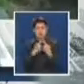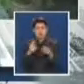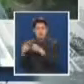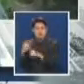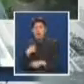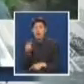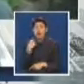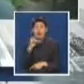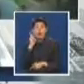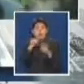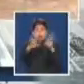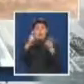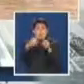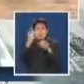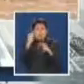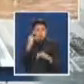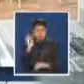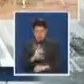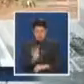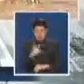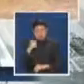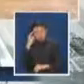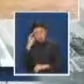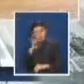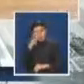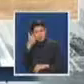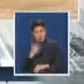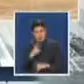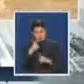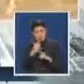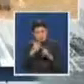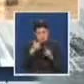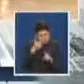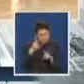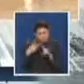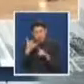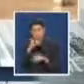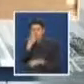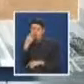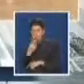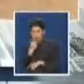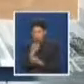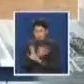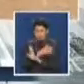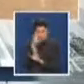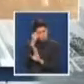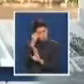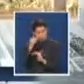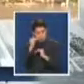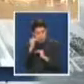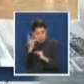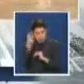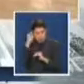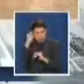1เดือนนะอันนี้เราต้องเริ่มจากพื้นที่ซึ่งมีความชัดเจนในเรื่องของการขีดวงความเสียหายน้ำท่วมขังนานเท่าไหร่ก่อนนะครับ